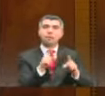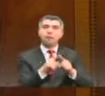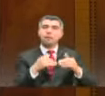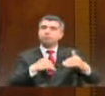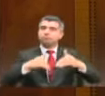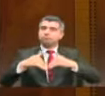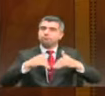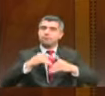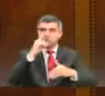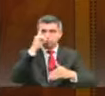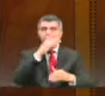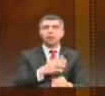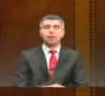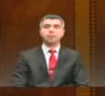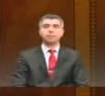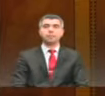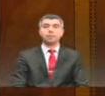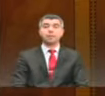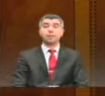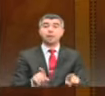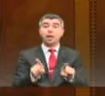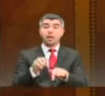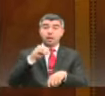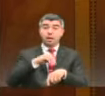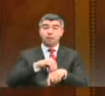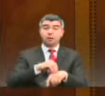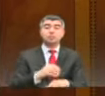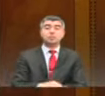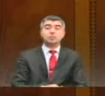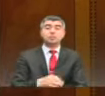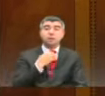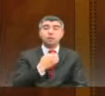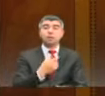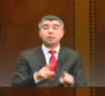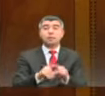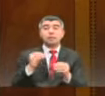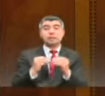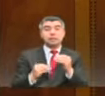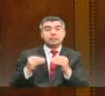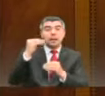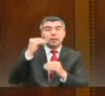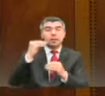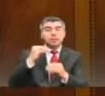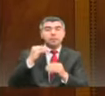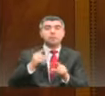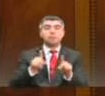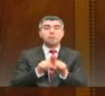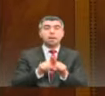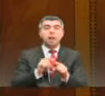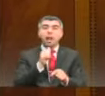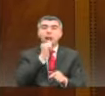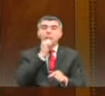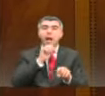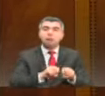في وقت قياسي بإذن الله. اتخاذ التدابير اللازمة من أجل رفع معدل الربط الفردي بشبكة الماء